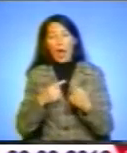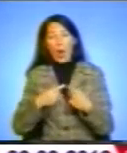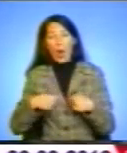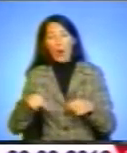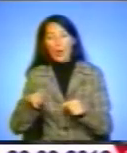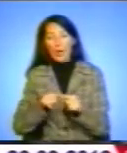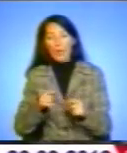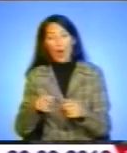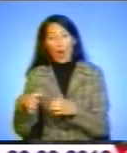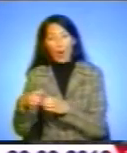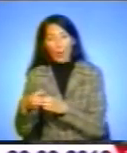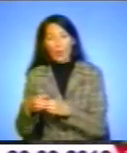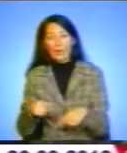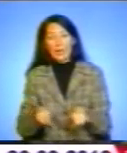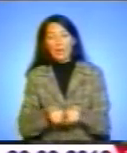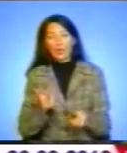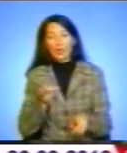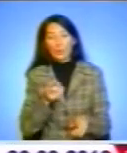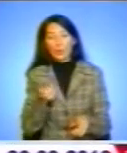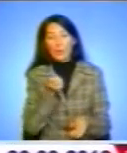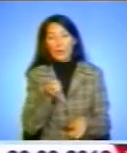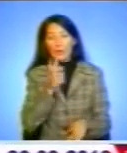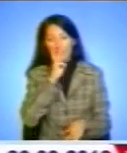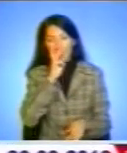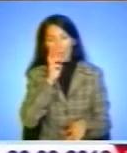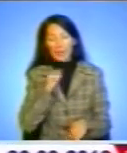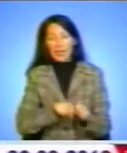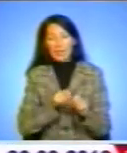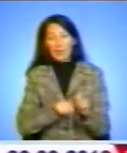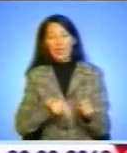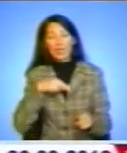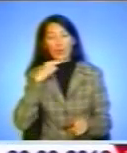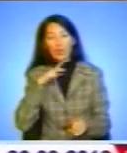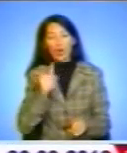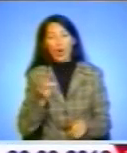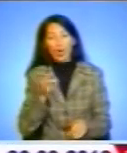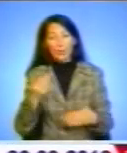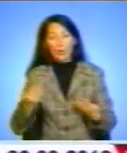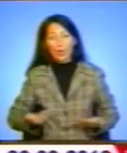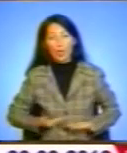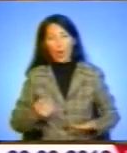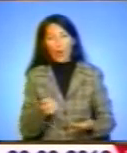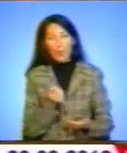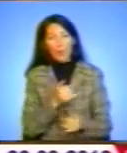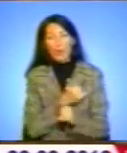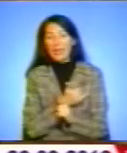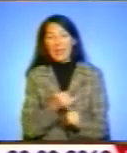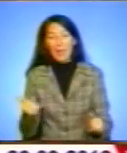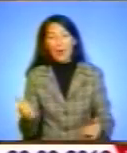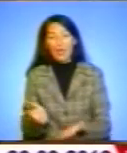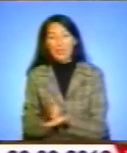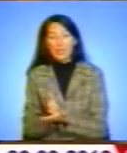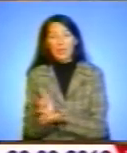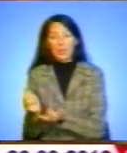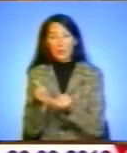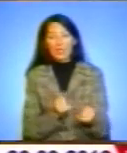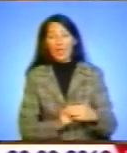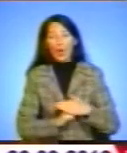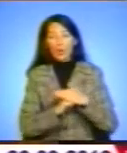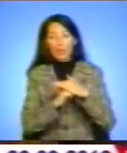а також розміру мінімальної заробітної плати. Експерти зауважують, що розмір прожиткового мінімуму не може забезпечити основних потреб